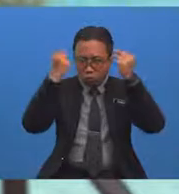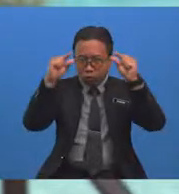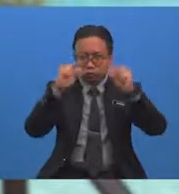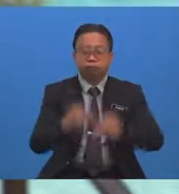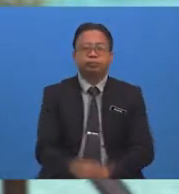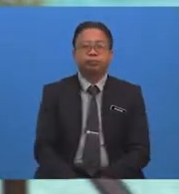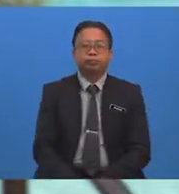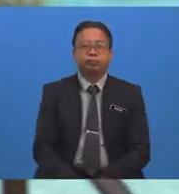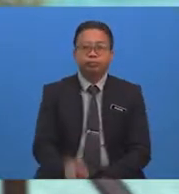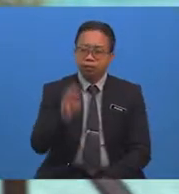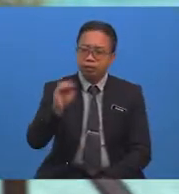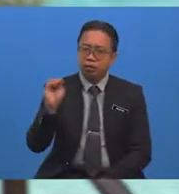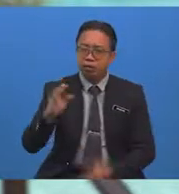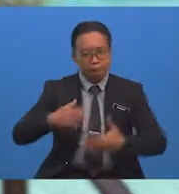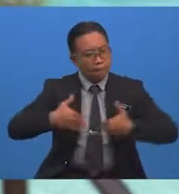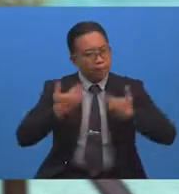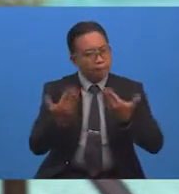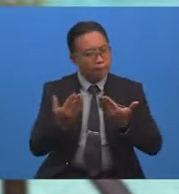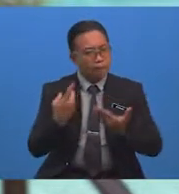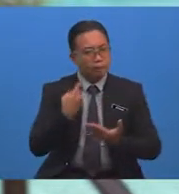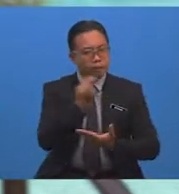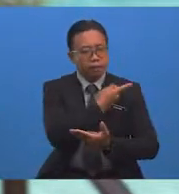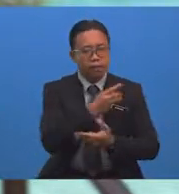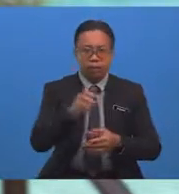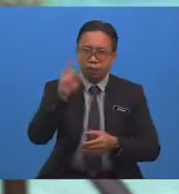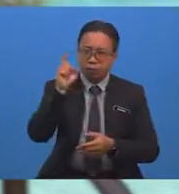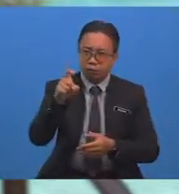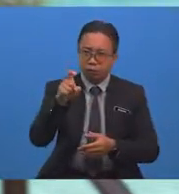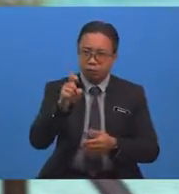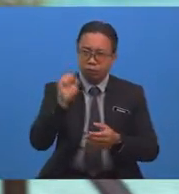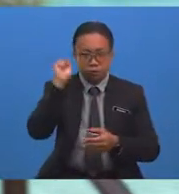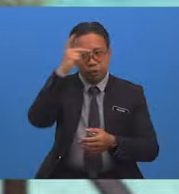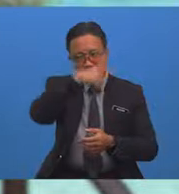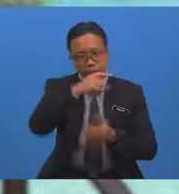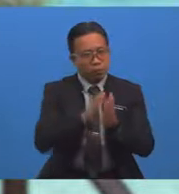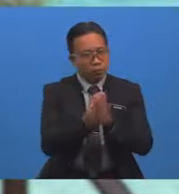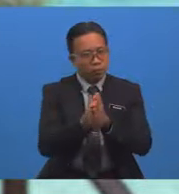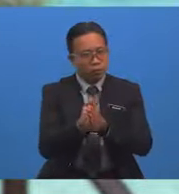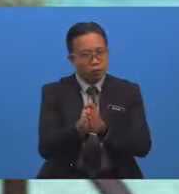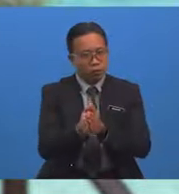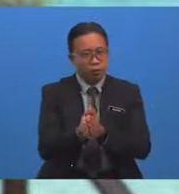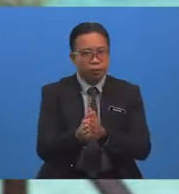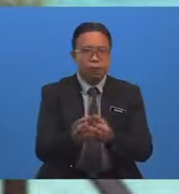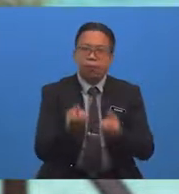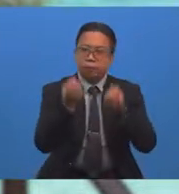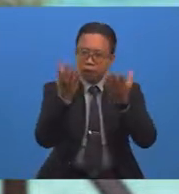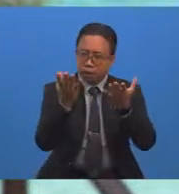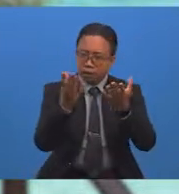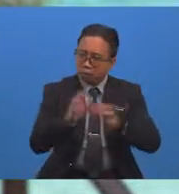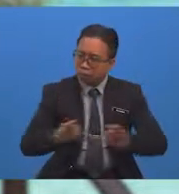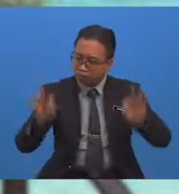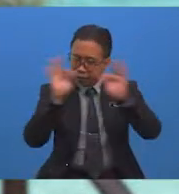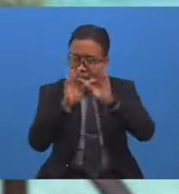guru-murid mengapakah kita perlu bersikap rajin terdapat banyak kepentingan sikap rajin